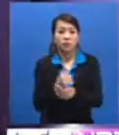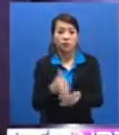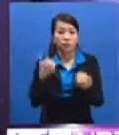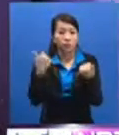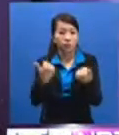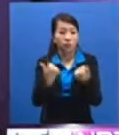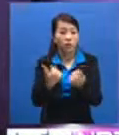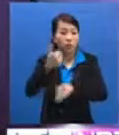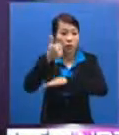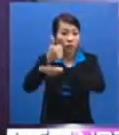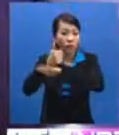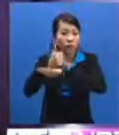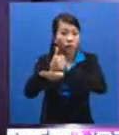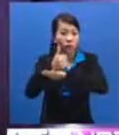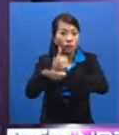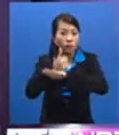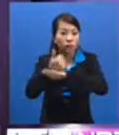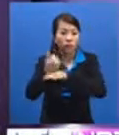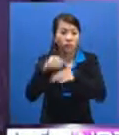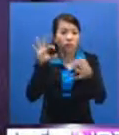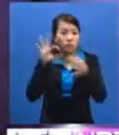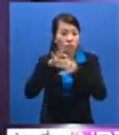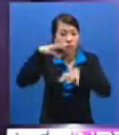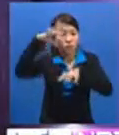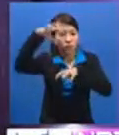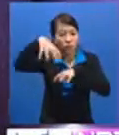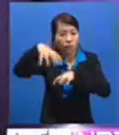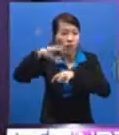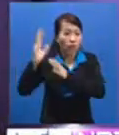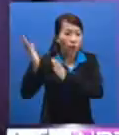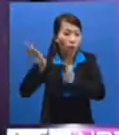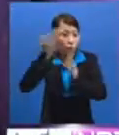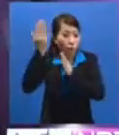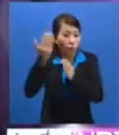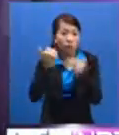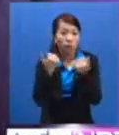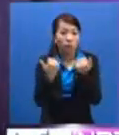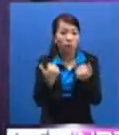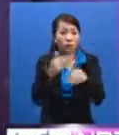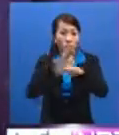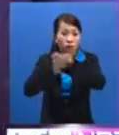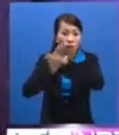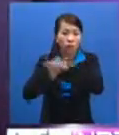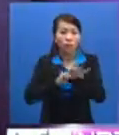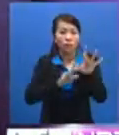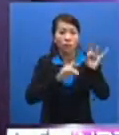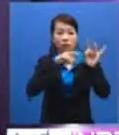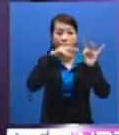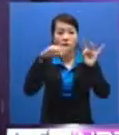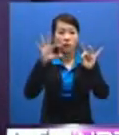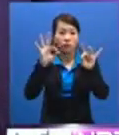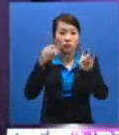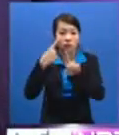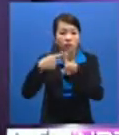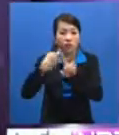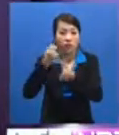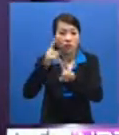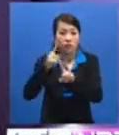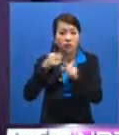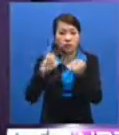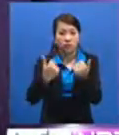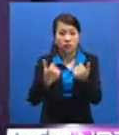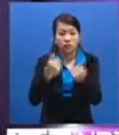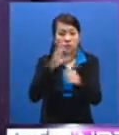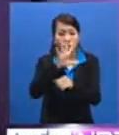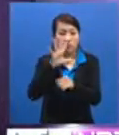ในสงกลานอักษรรองอธิบรีกลมอุตุนิยมวิทยาระบุว่าในชวงวที่ 8 ถึง 10 พฤศติกายนนี้ยอมคว